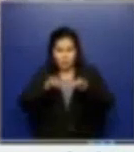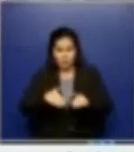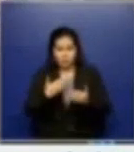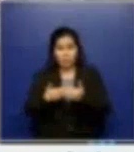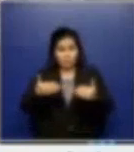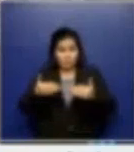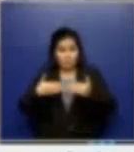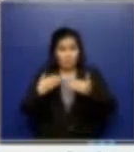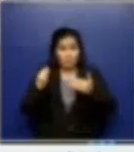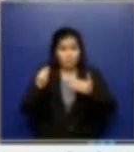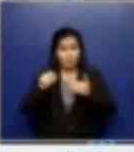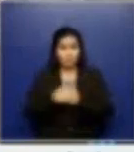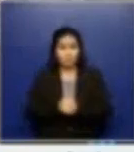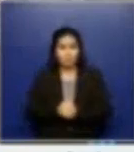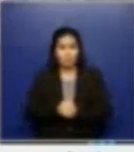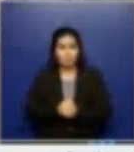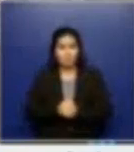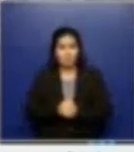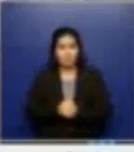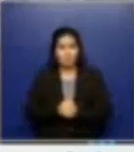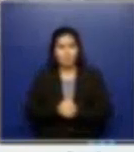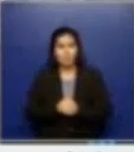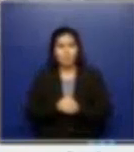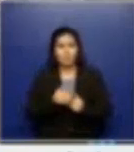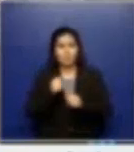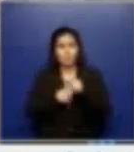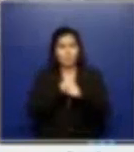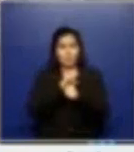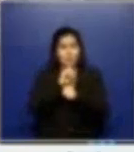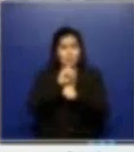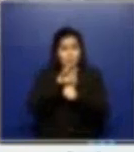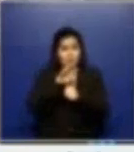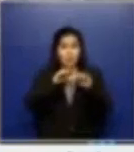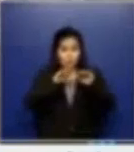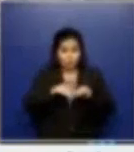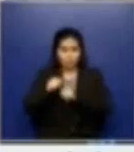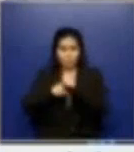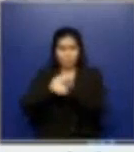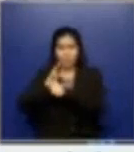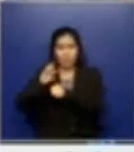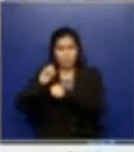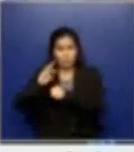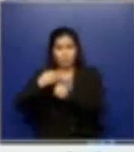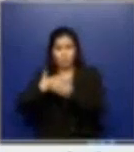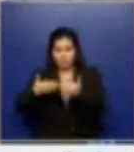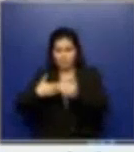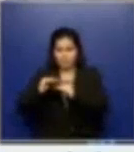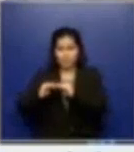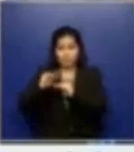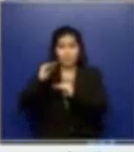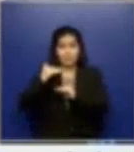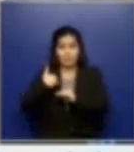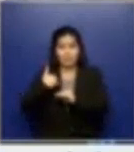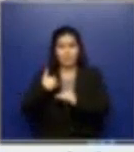ไหมลดปี55แต่ปี56เก็บรายได้เกินเป้าทำไมเขาถึงลดครับคนมันหนี